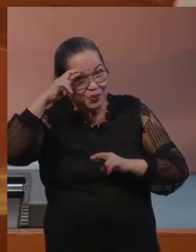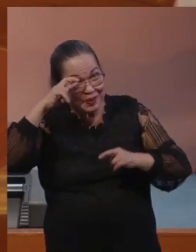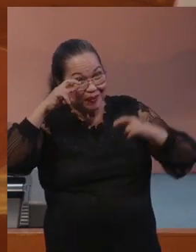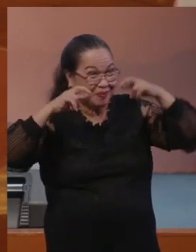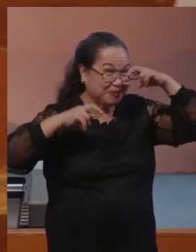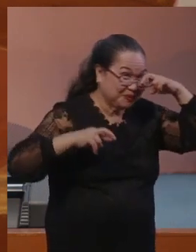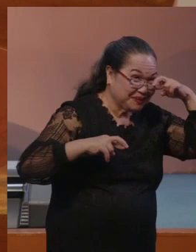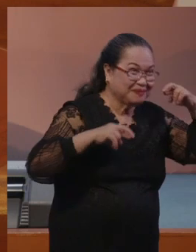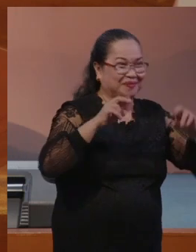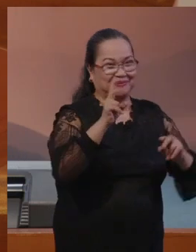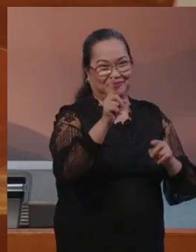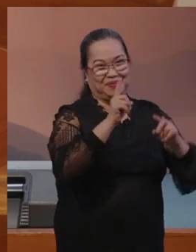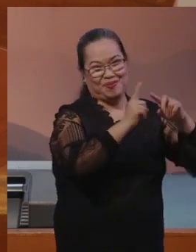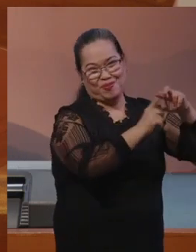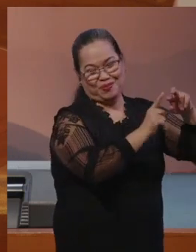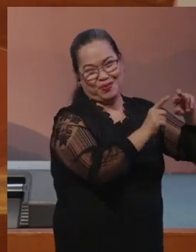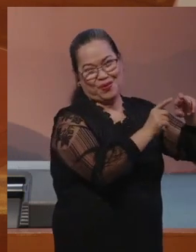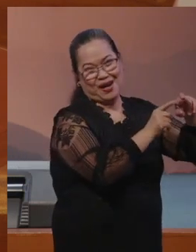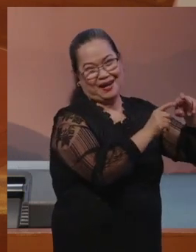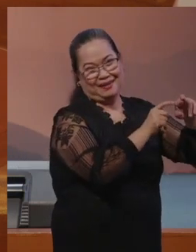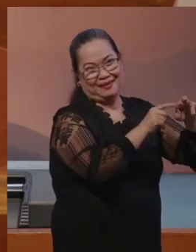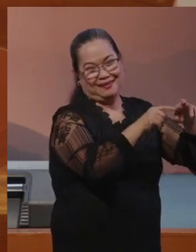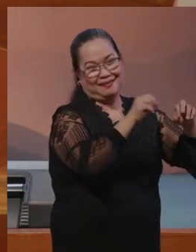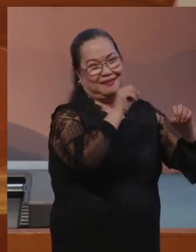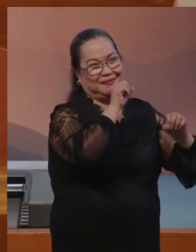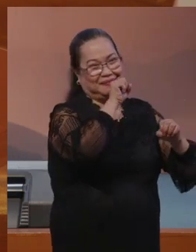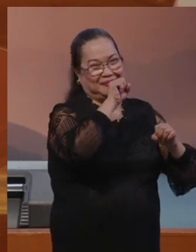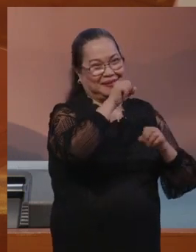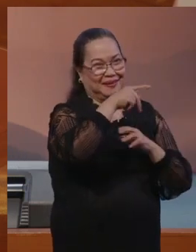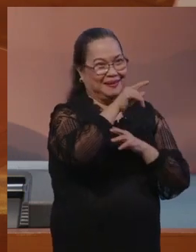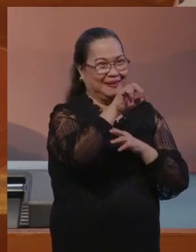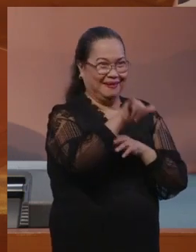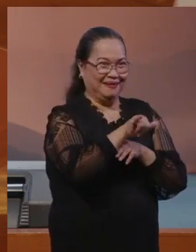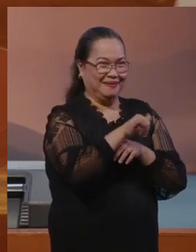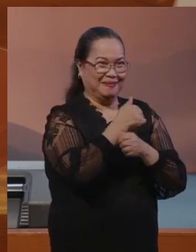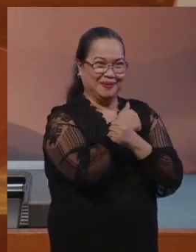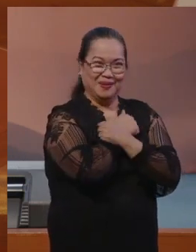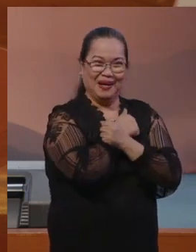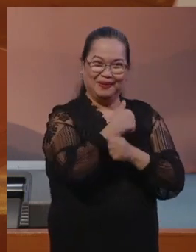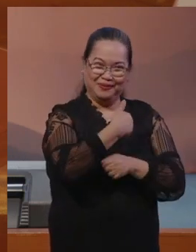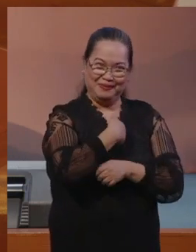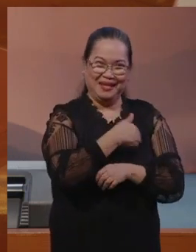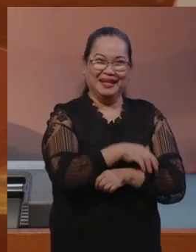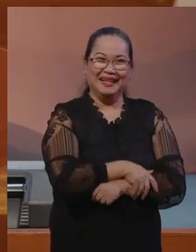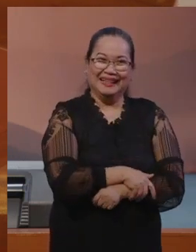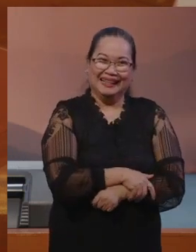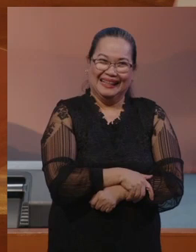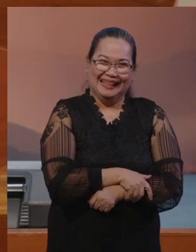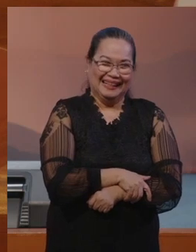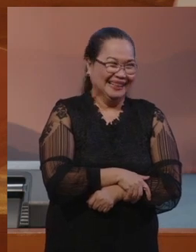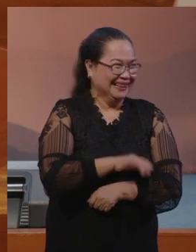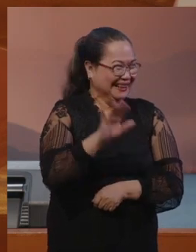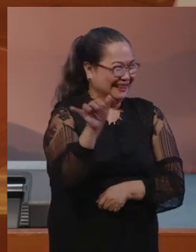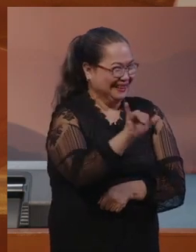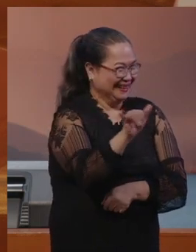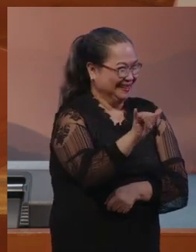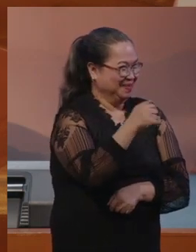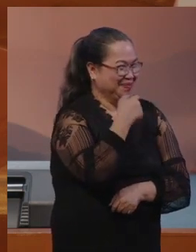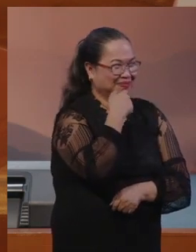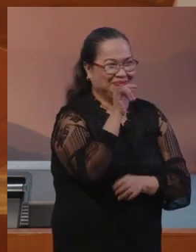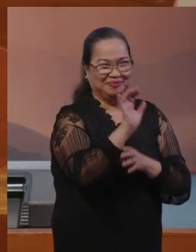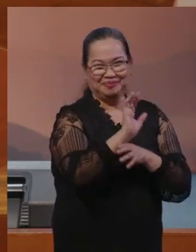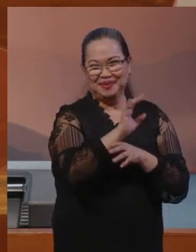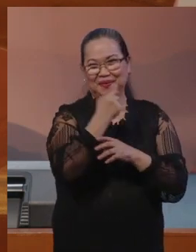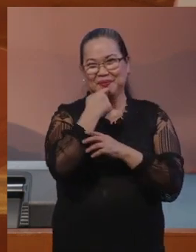no? Napakagandang kwento nun. The spy who loved me. Diba? Ang ganda,